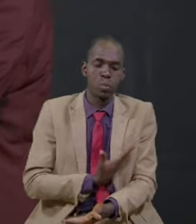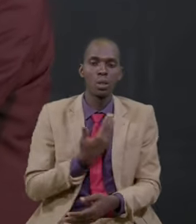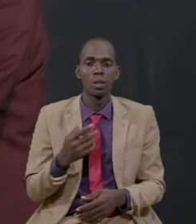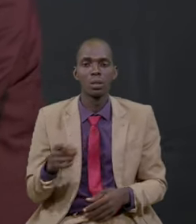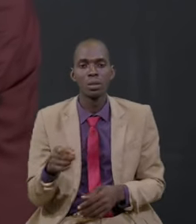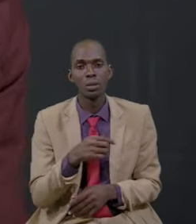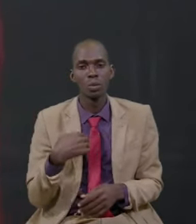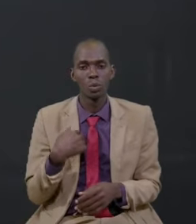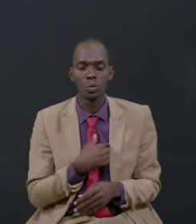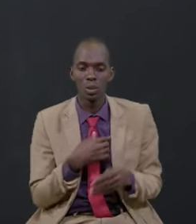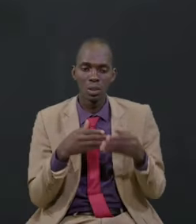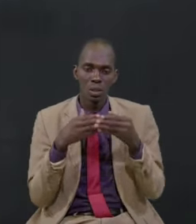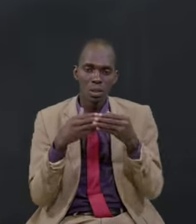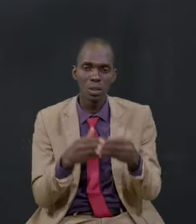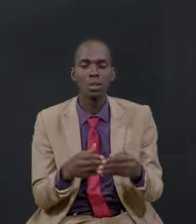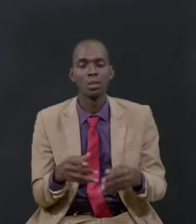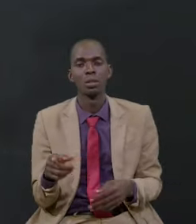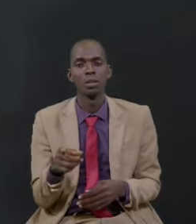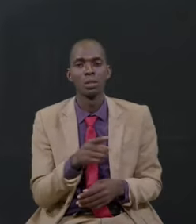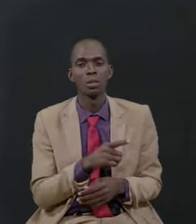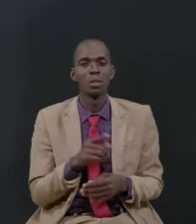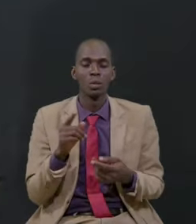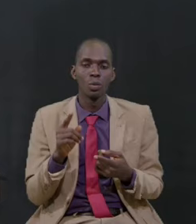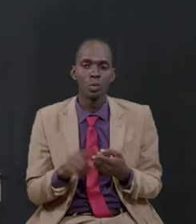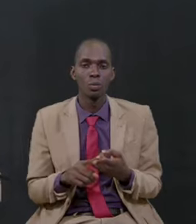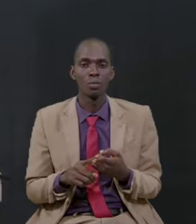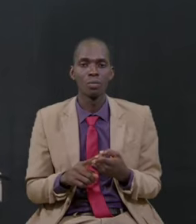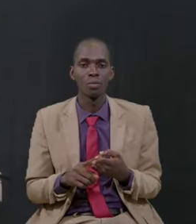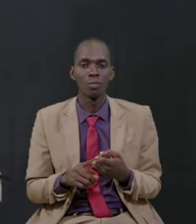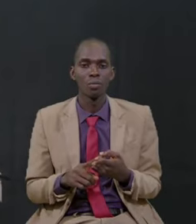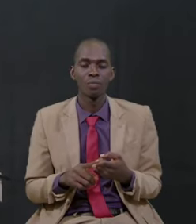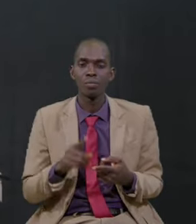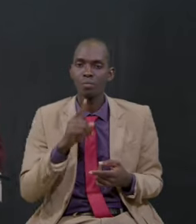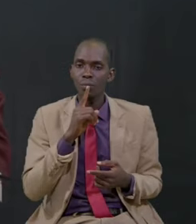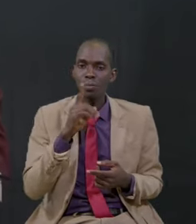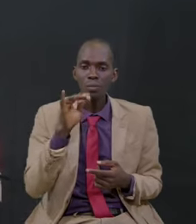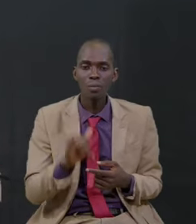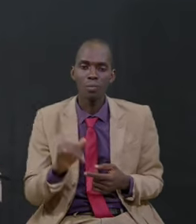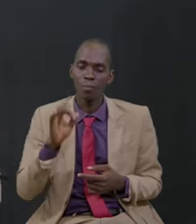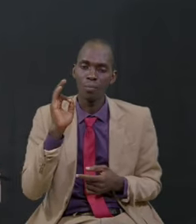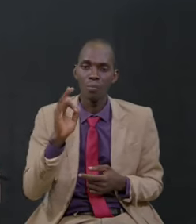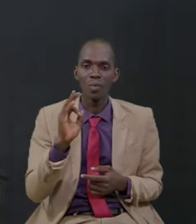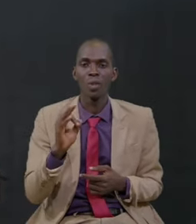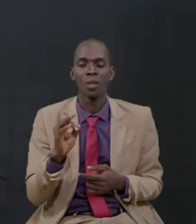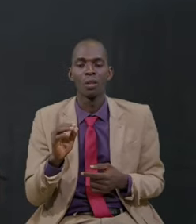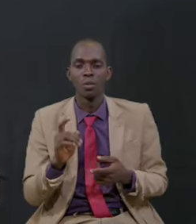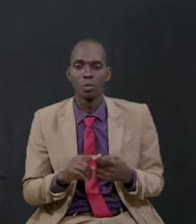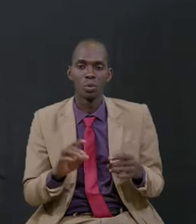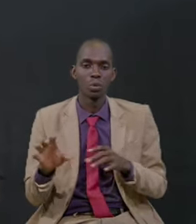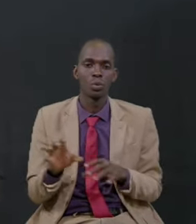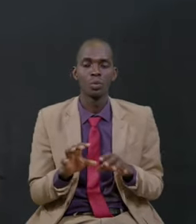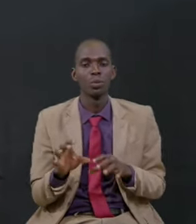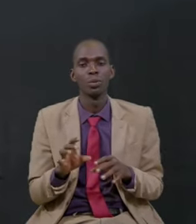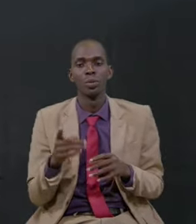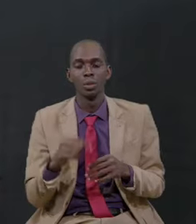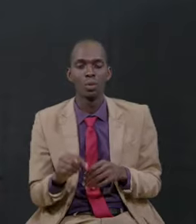guidons. Et nous les conduisons à l'évangélisation pour